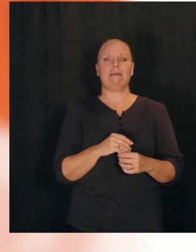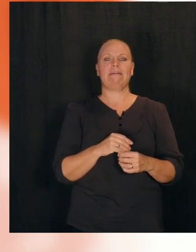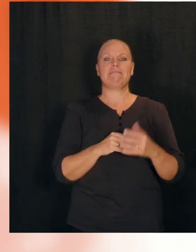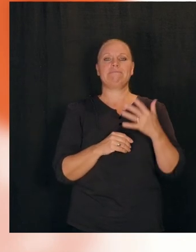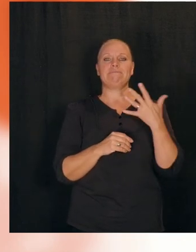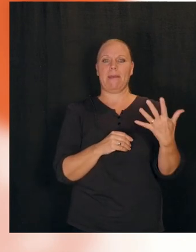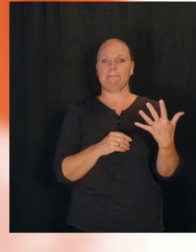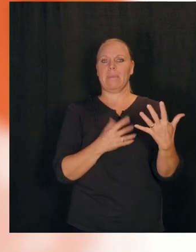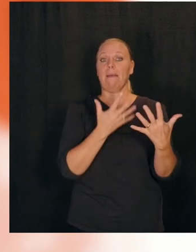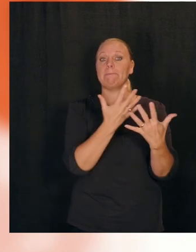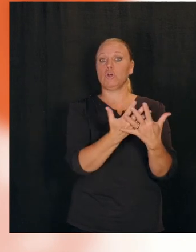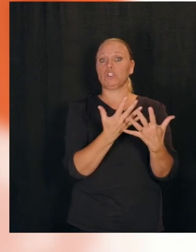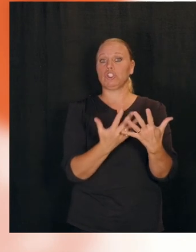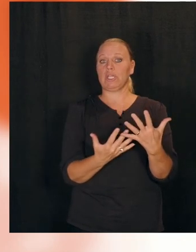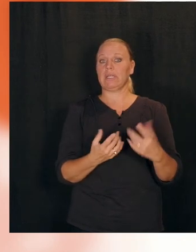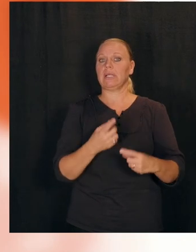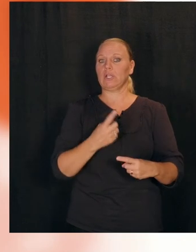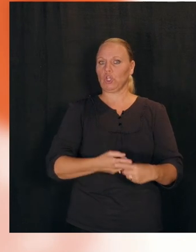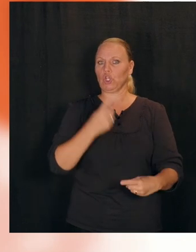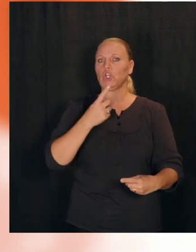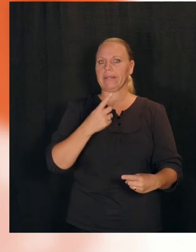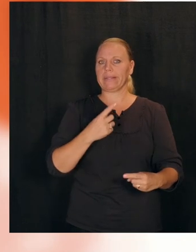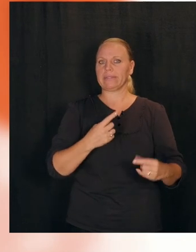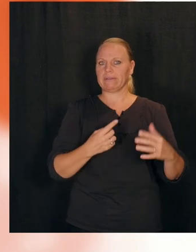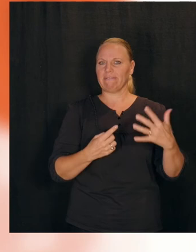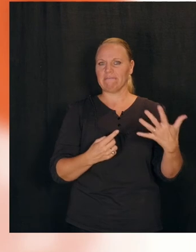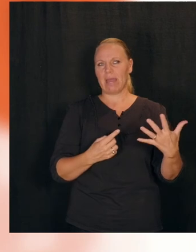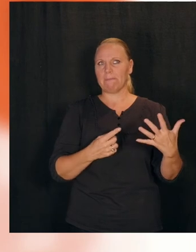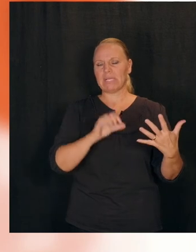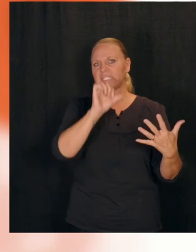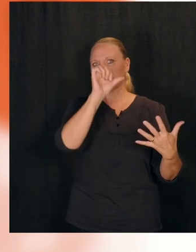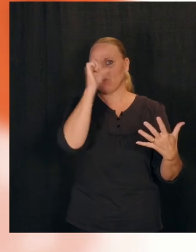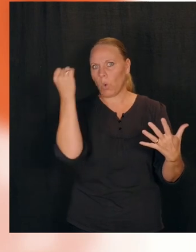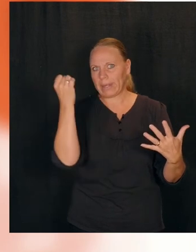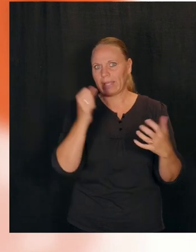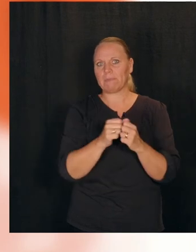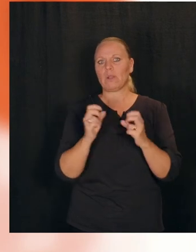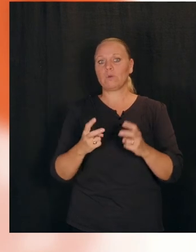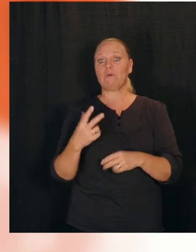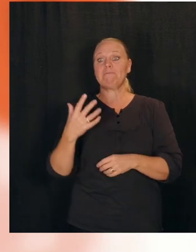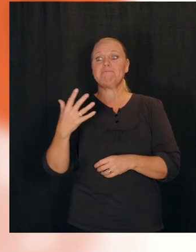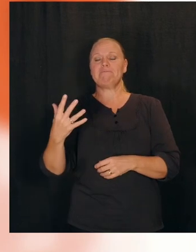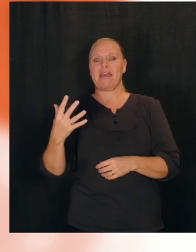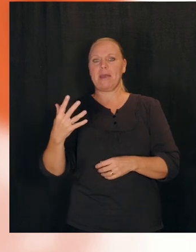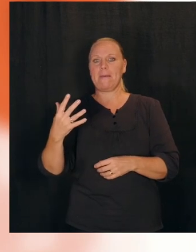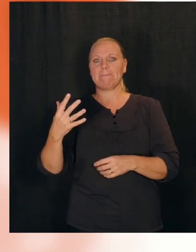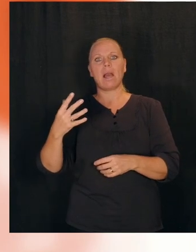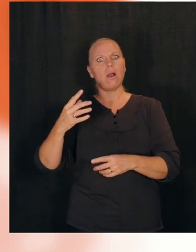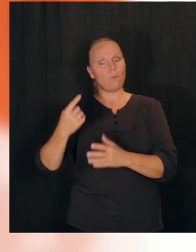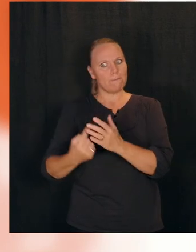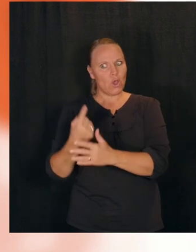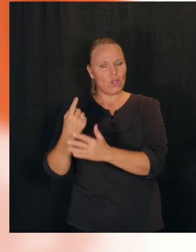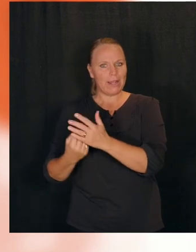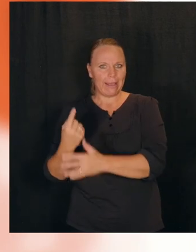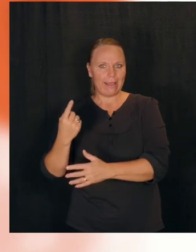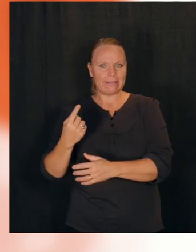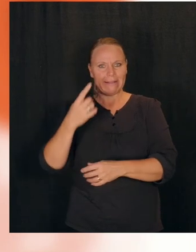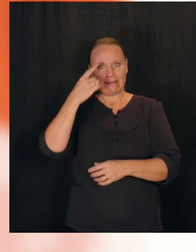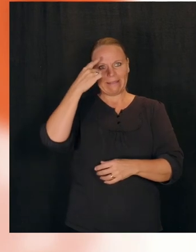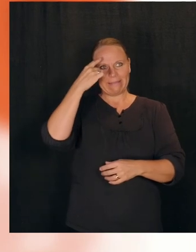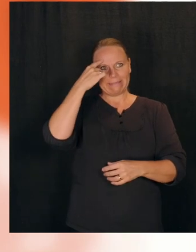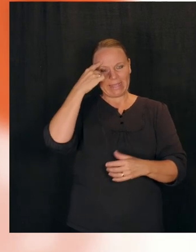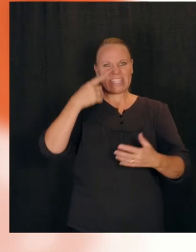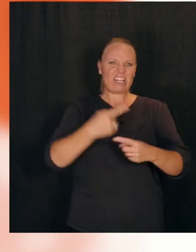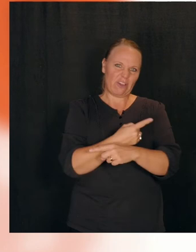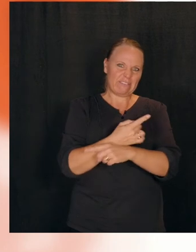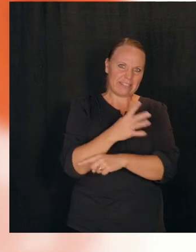kom fram. Kring fem utmaningar men också fem potentialer. Fem tankeskiften kanske vi kan säga. Och